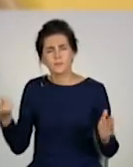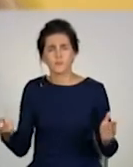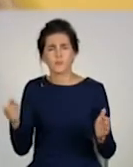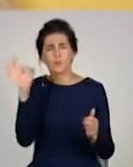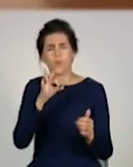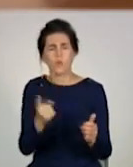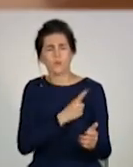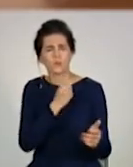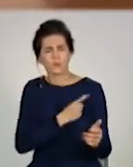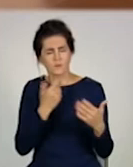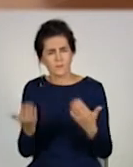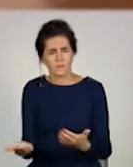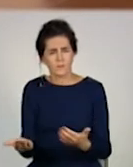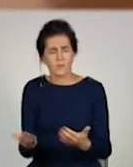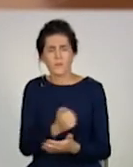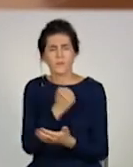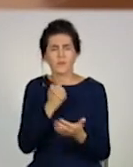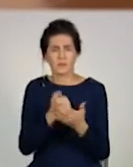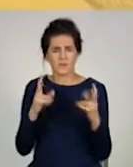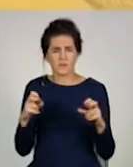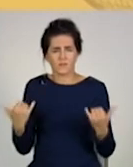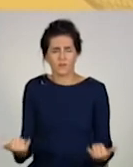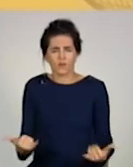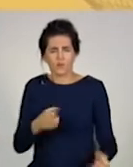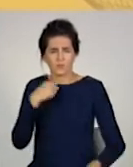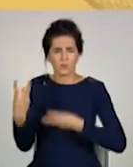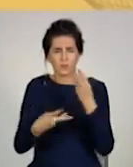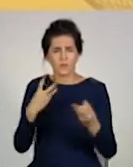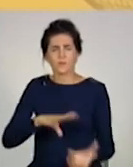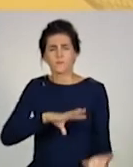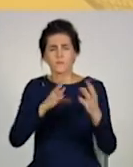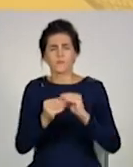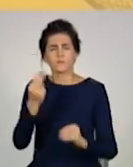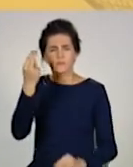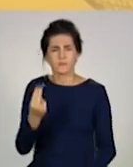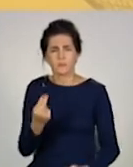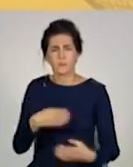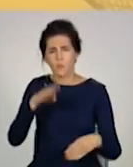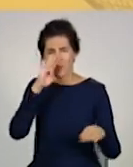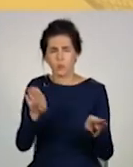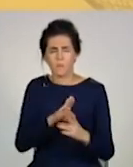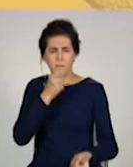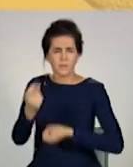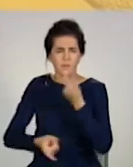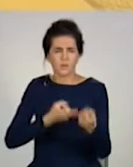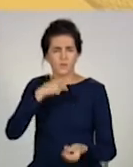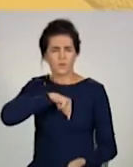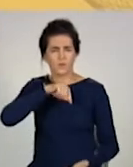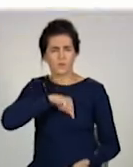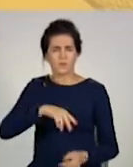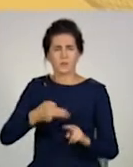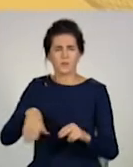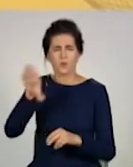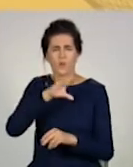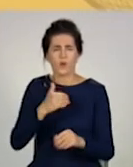побыть в длительном одиночестве. Эмоционального выгорания на сегодняшний момент – это в целом такое побочное явление благ